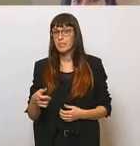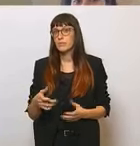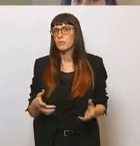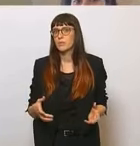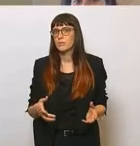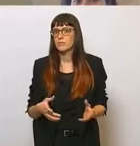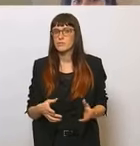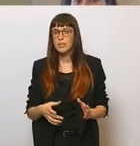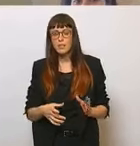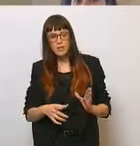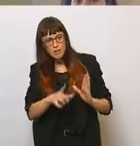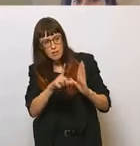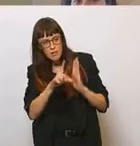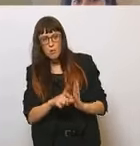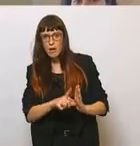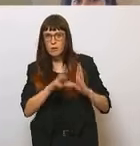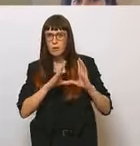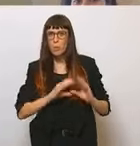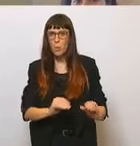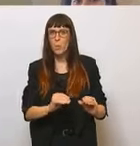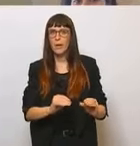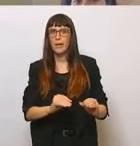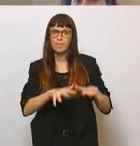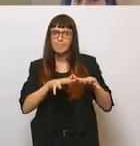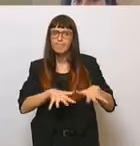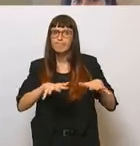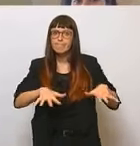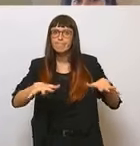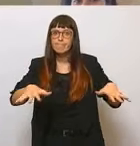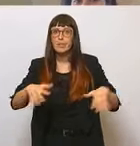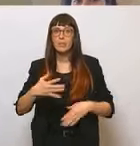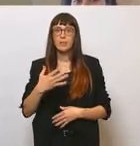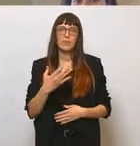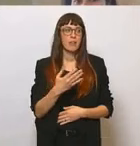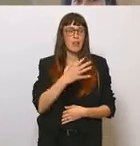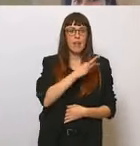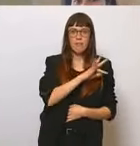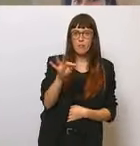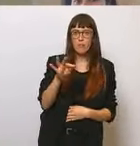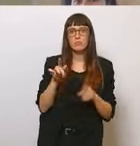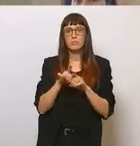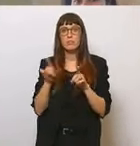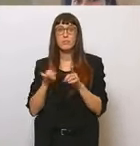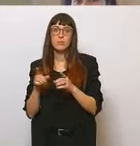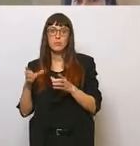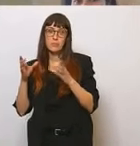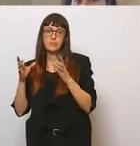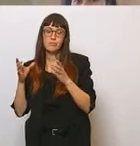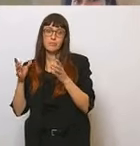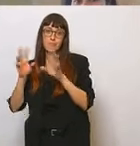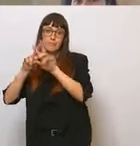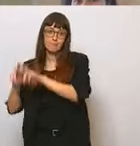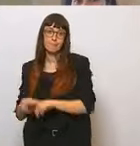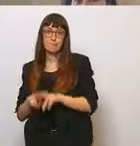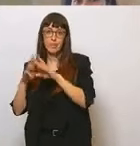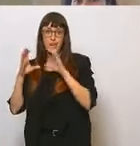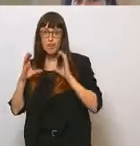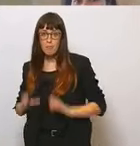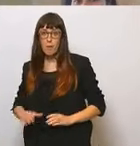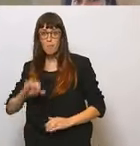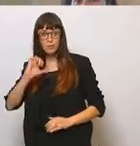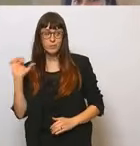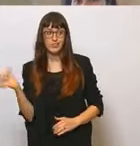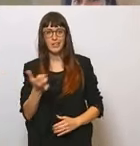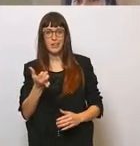il faut que la France, mais aussi les autres États membres, payent plus dans le budget de l'Union européenne. On ne peut pas se permettre de